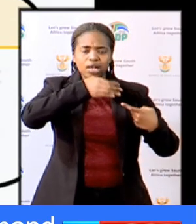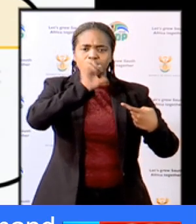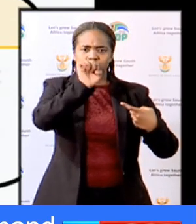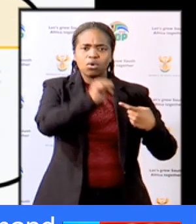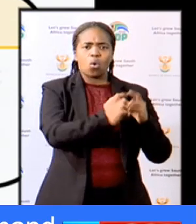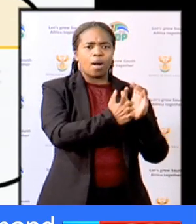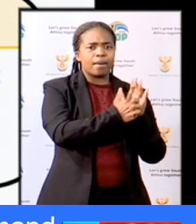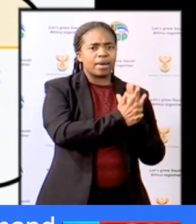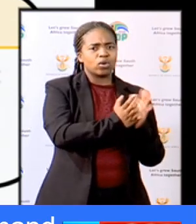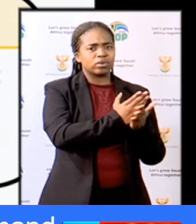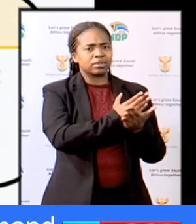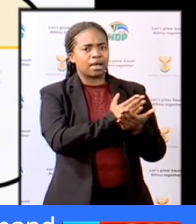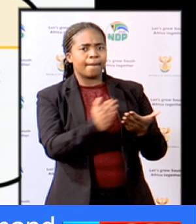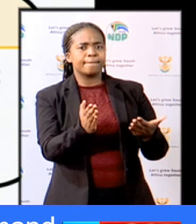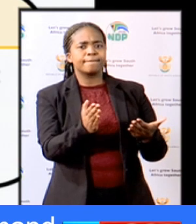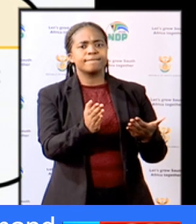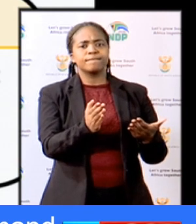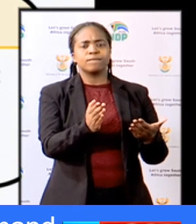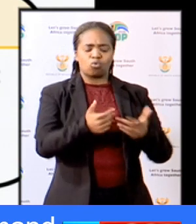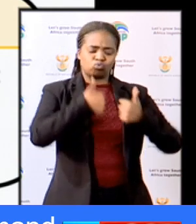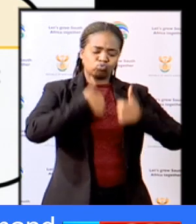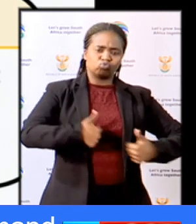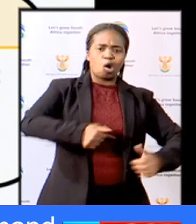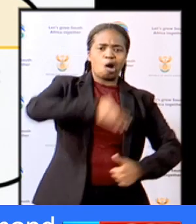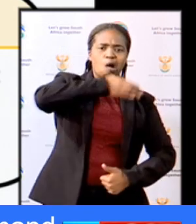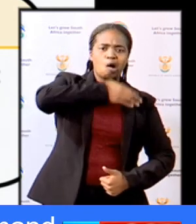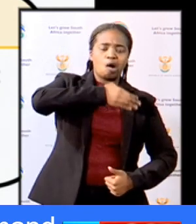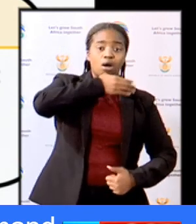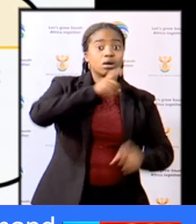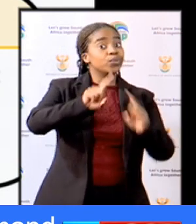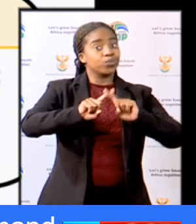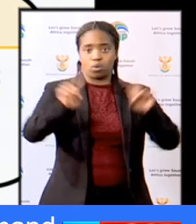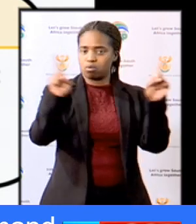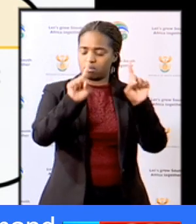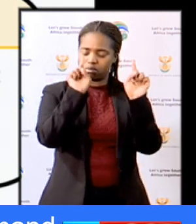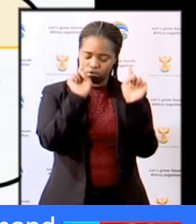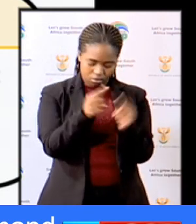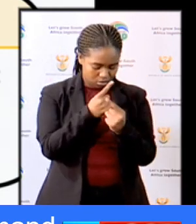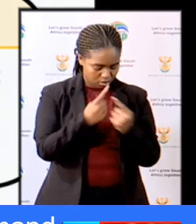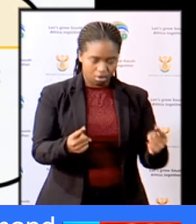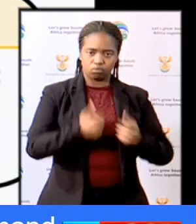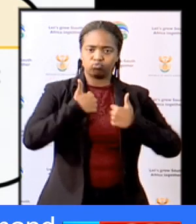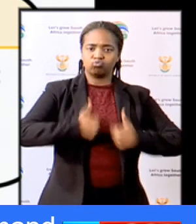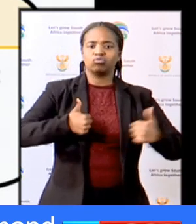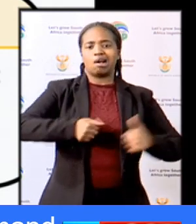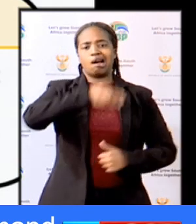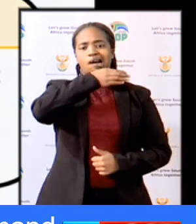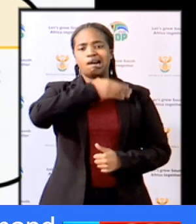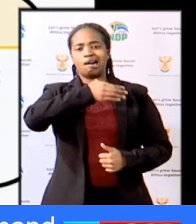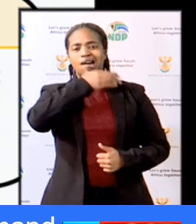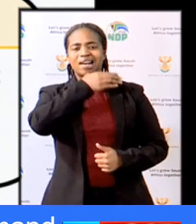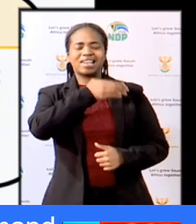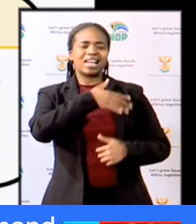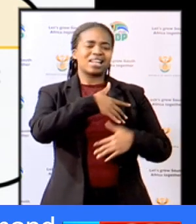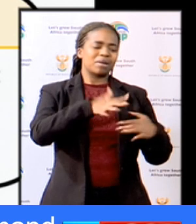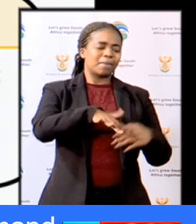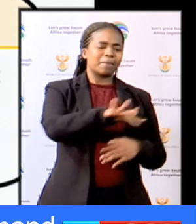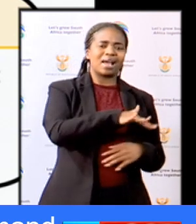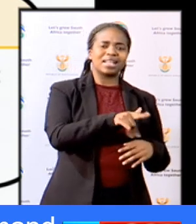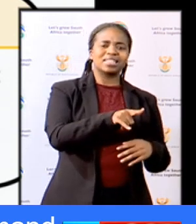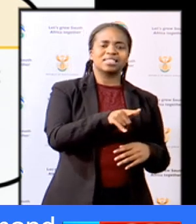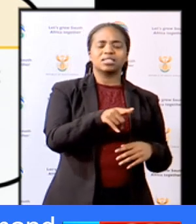ngesinye isikhathi kuhlalwe phansi akuzuvunyelwa manje ukuthi kuhlalwe phansi noma ngabe usetaven noma